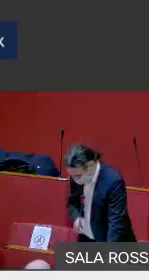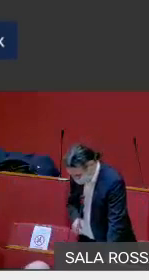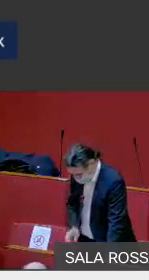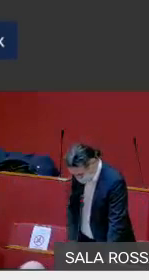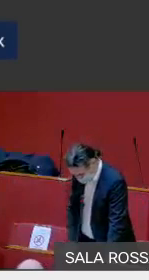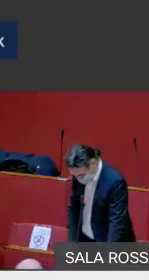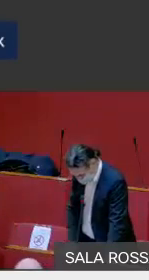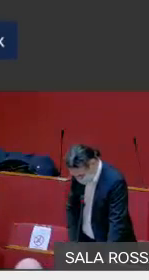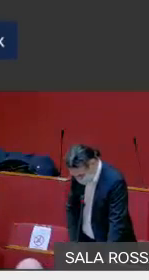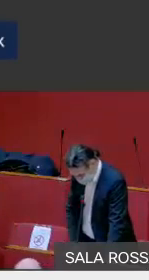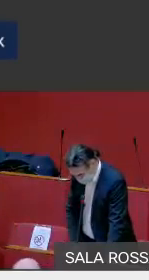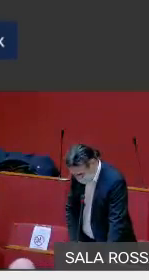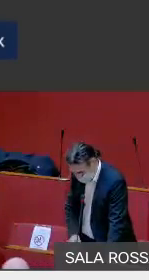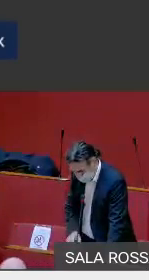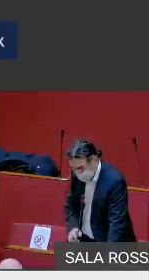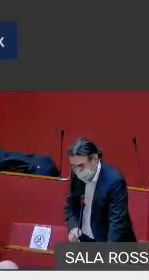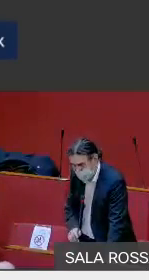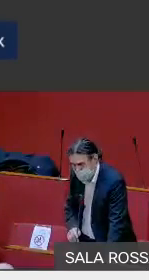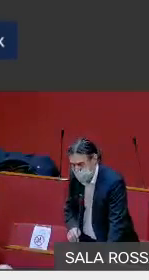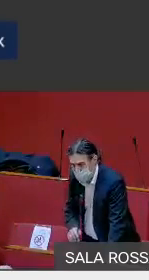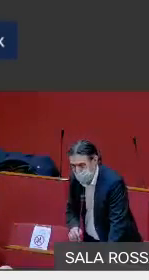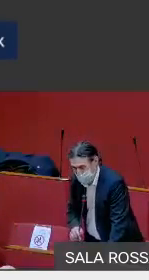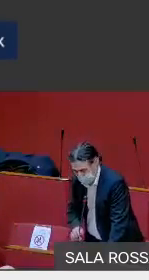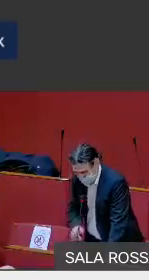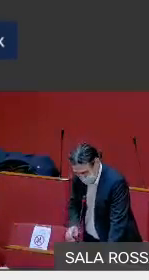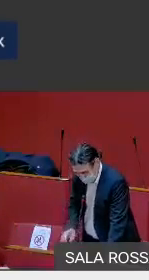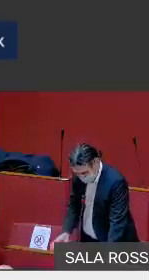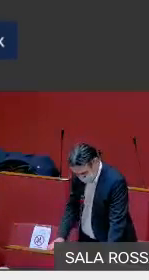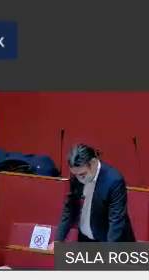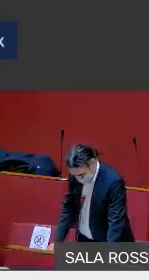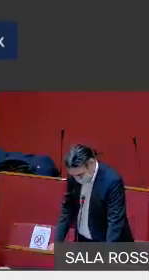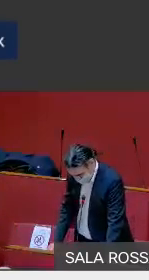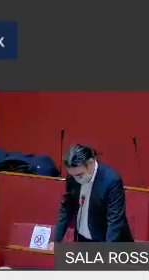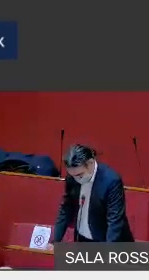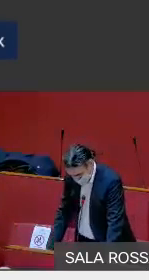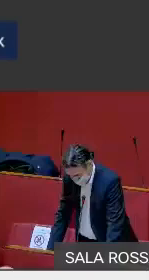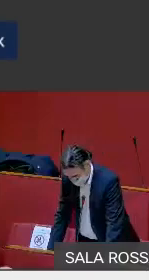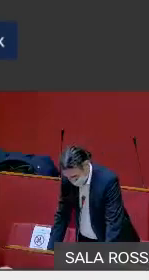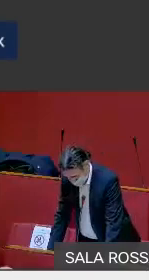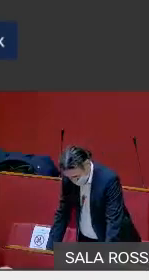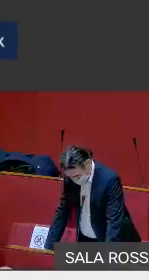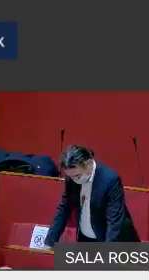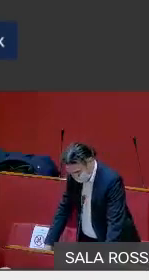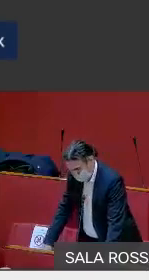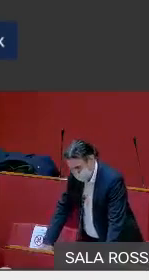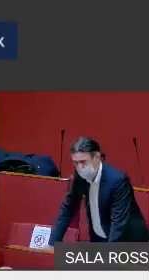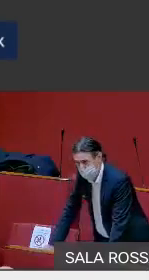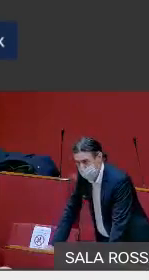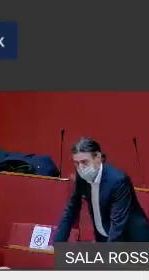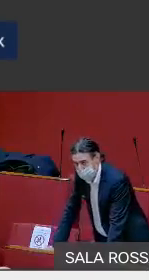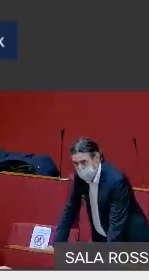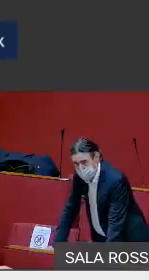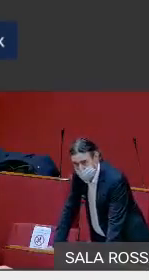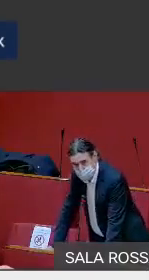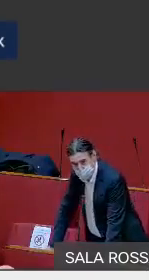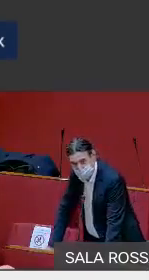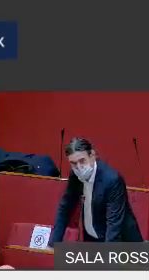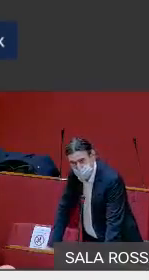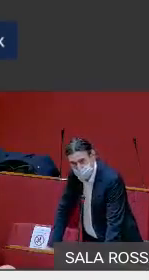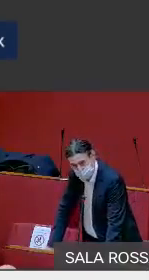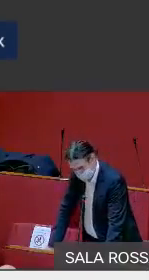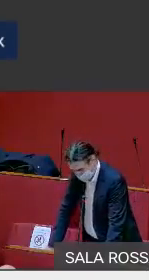sì la nostra interrogazione è relativa al fatto che sia saputo appunto che c'è questa manifestazione